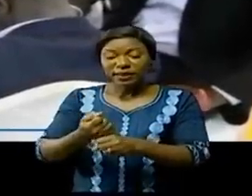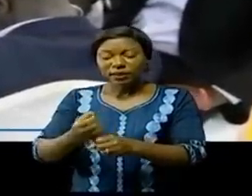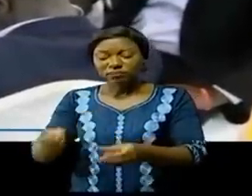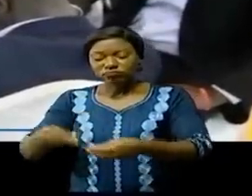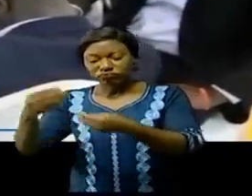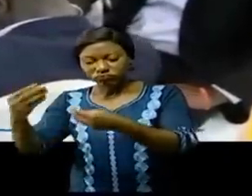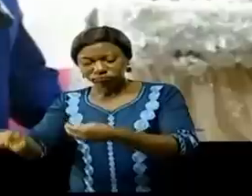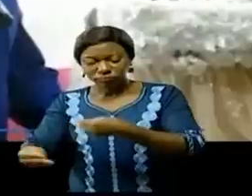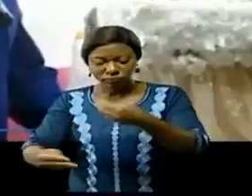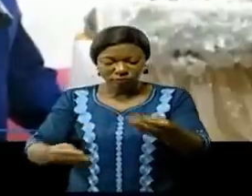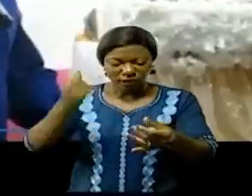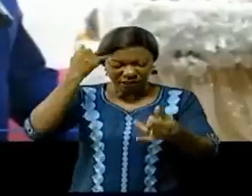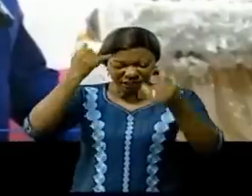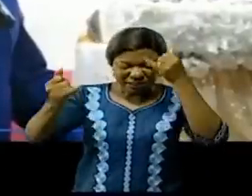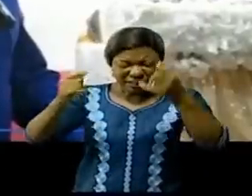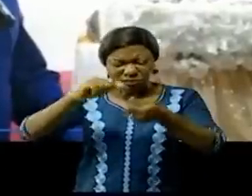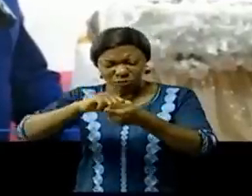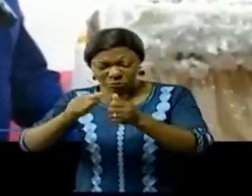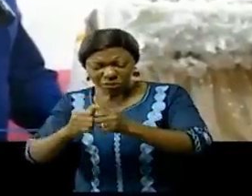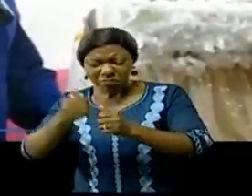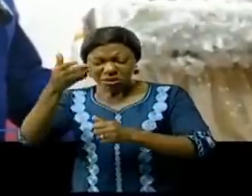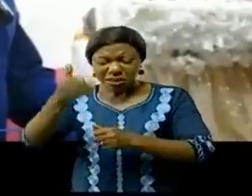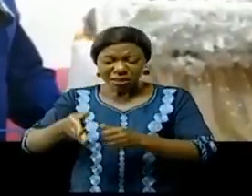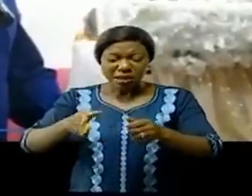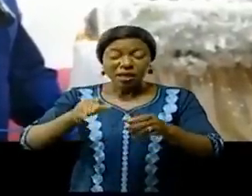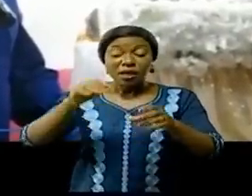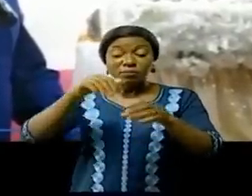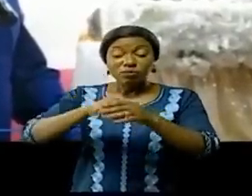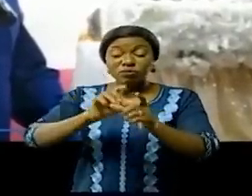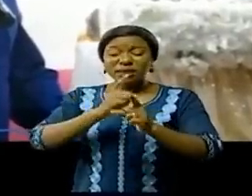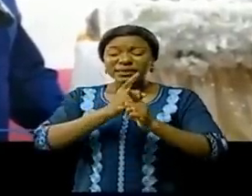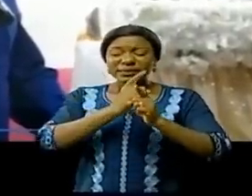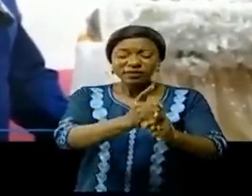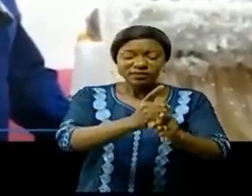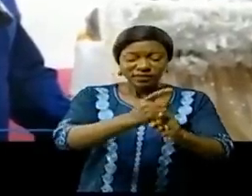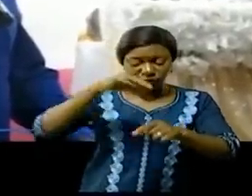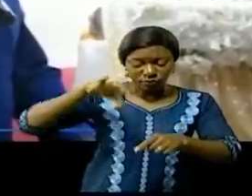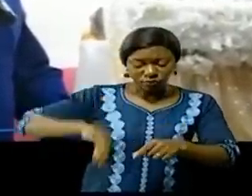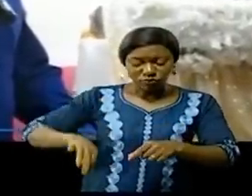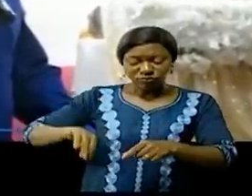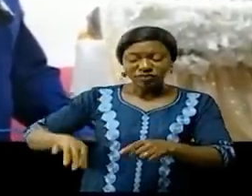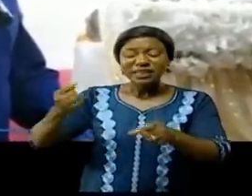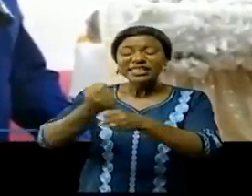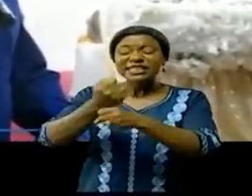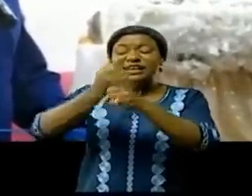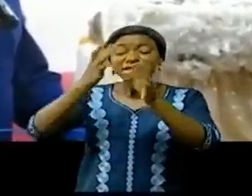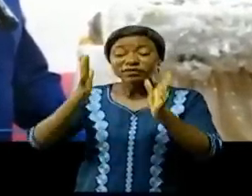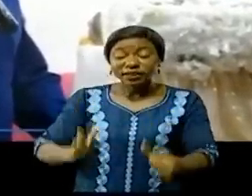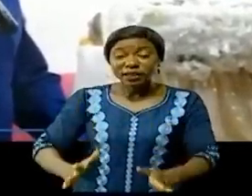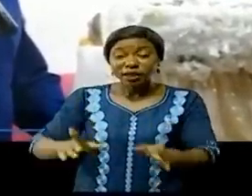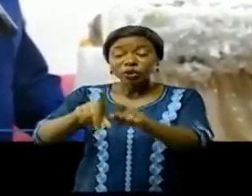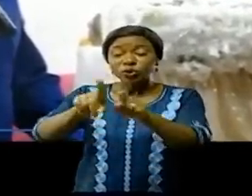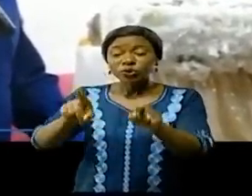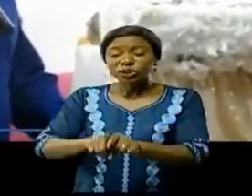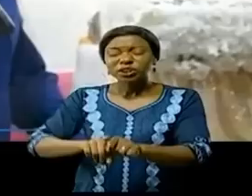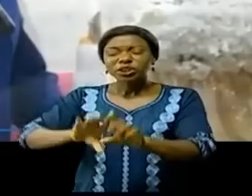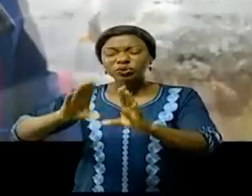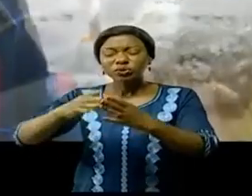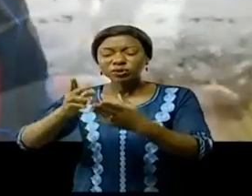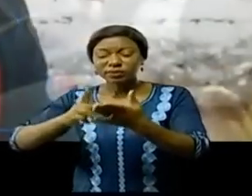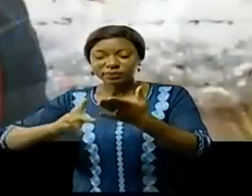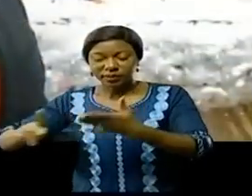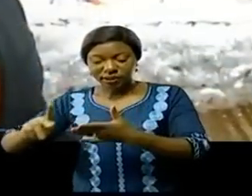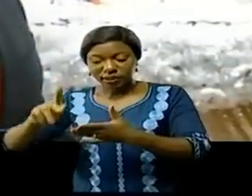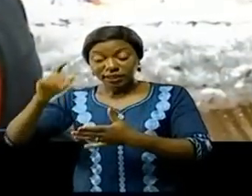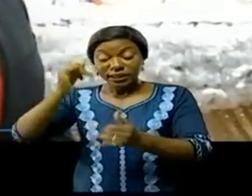pas d'une délégation syndicale pour la défense des intérêts des travailleurs et de toutes les parties. Si pour